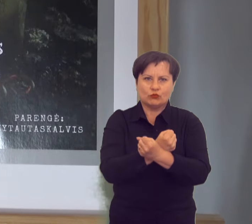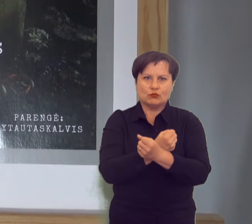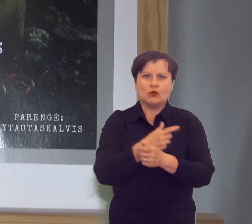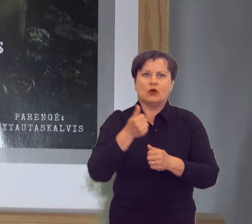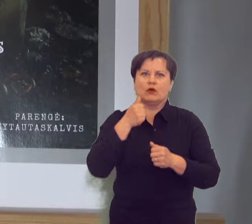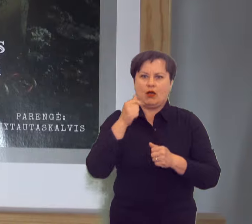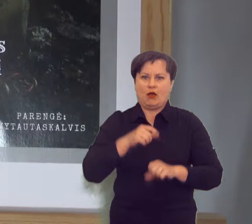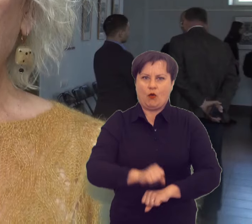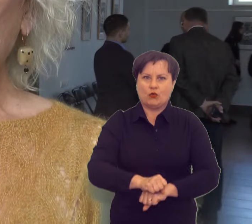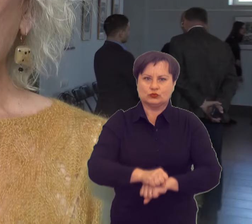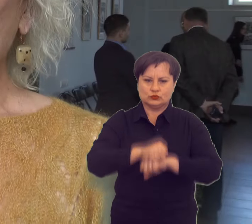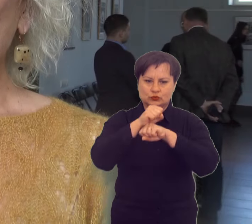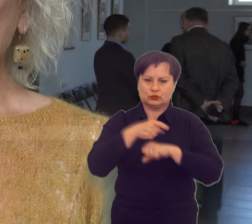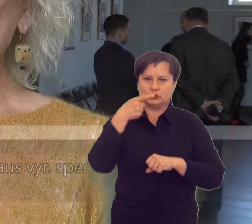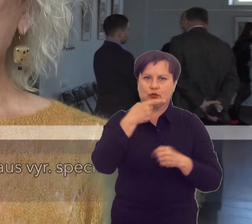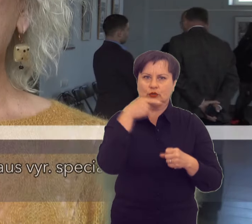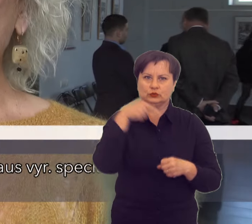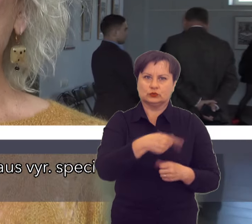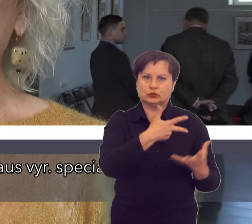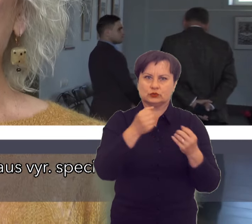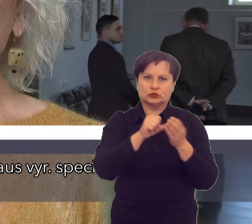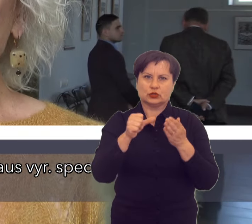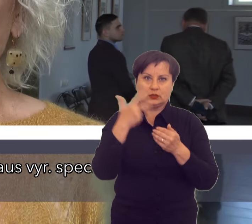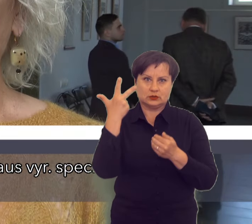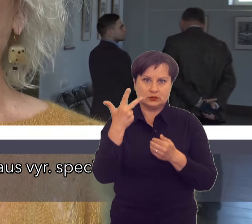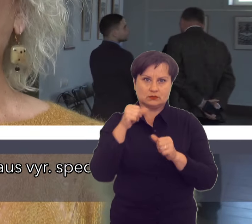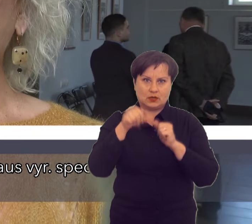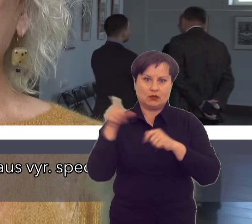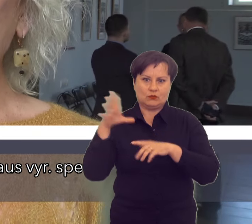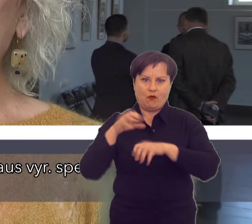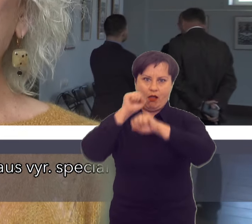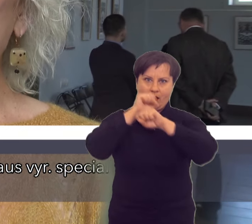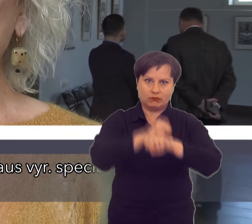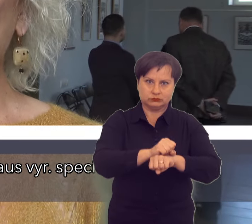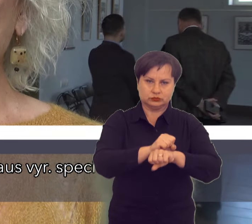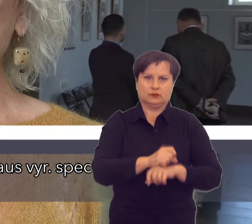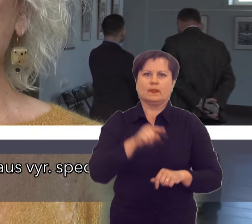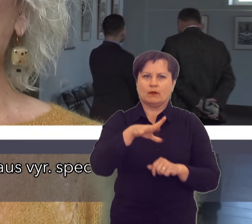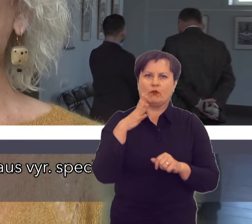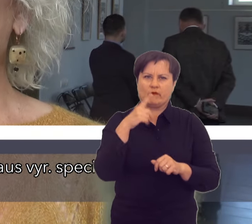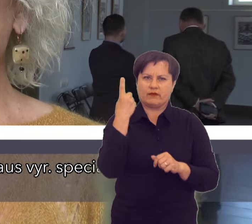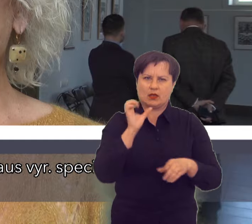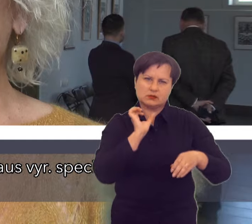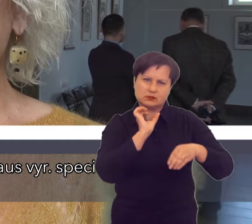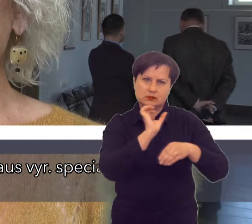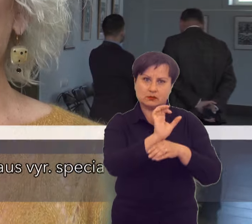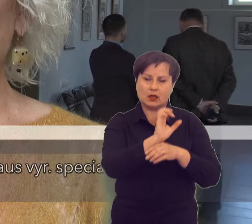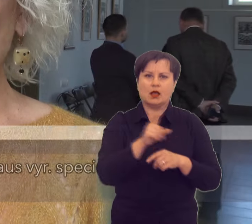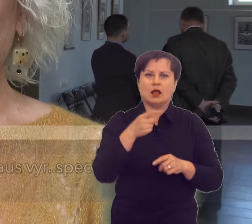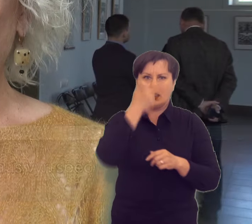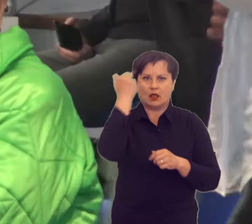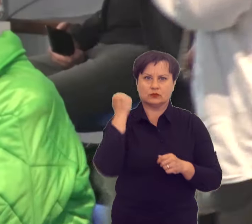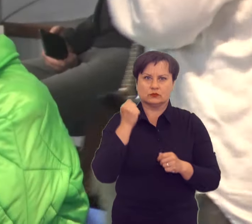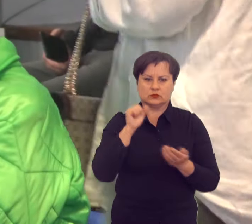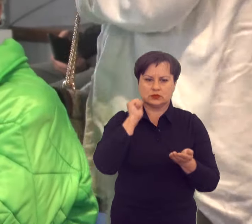1863 metų sukilimą. Po šio sukilimo numalšinimo vienas jo nurodymų buvo uždrausti lietuvišką